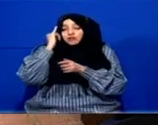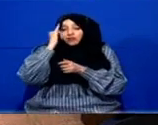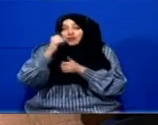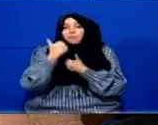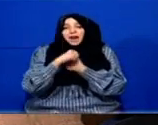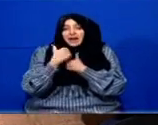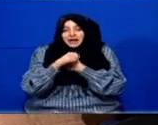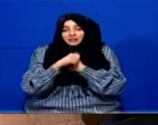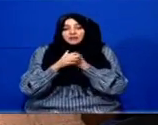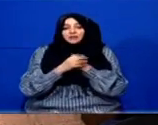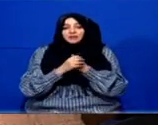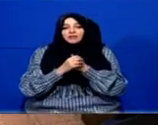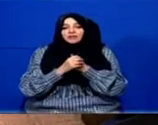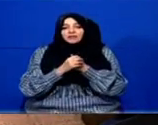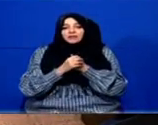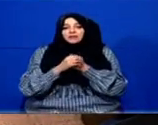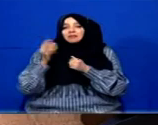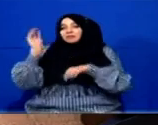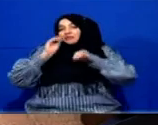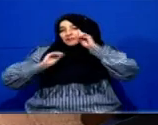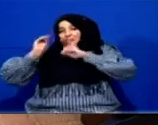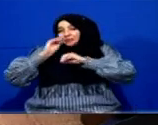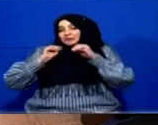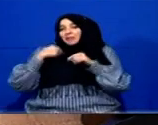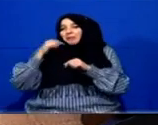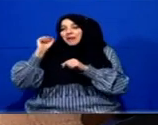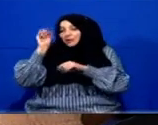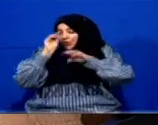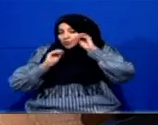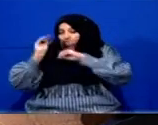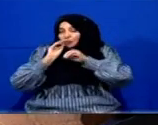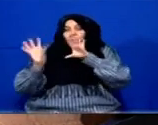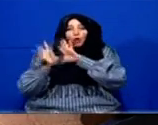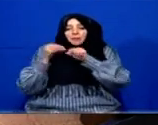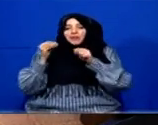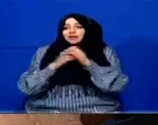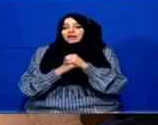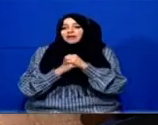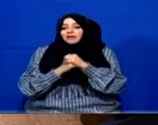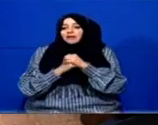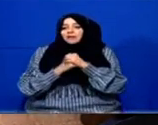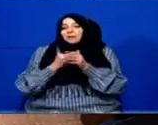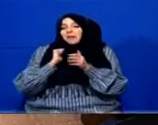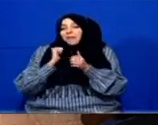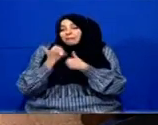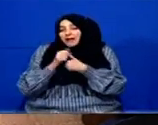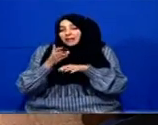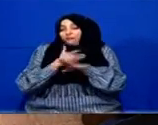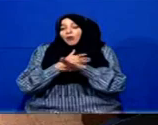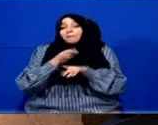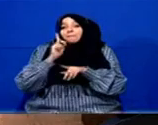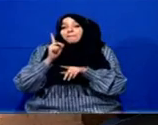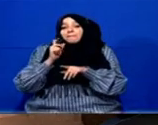كانت ترعاه وتقوم عليها اختي الصغيره رعايه كامله في حياه الوالده اوسط اختي